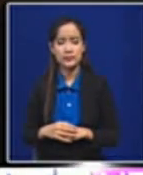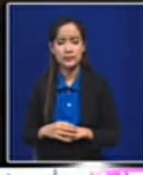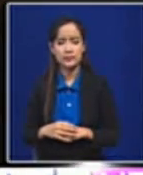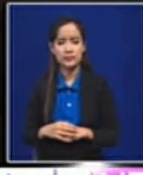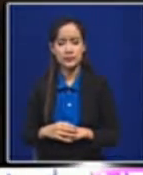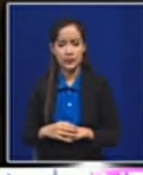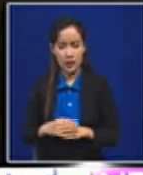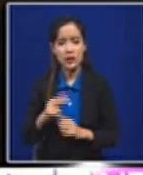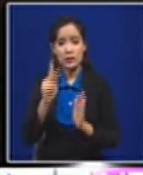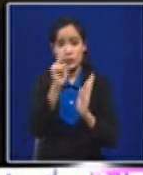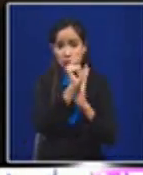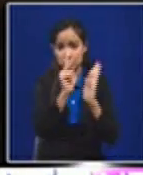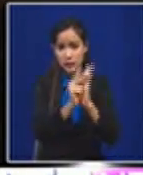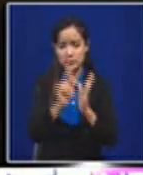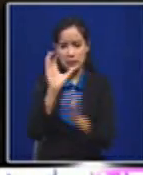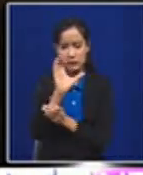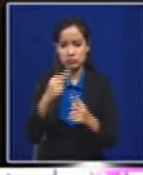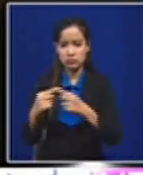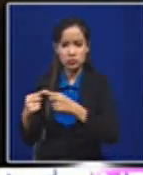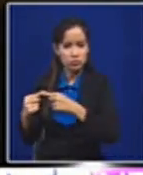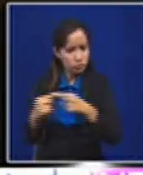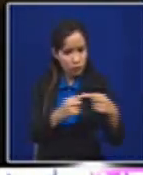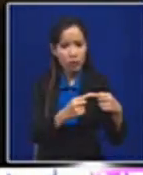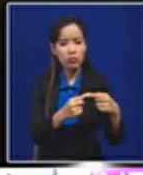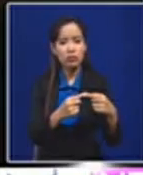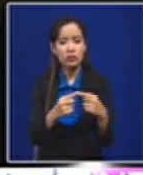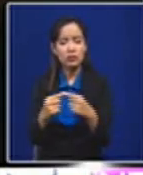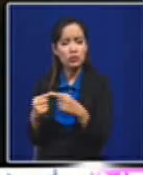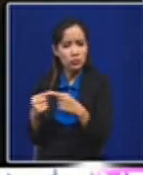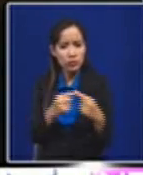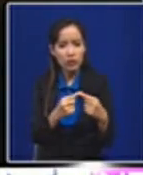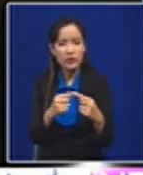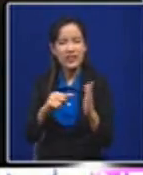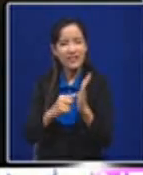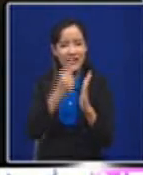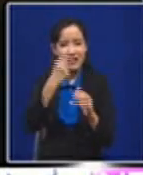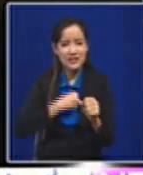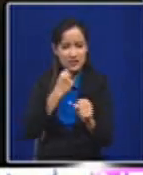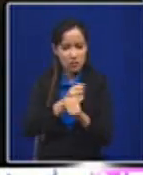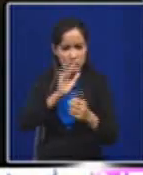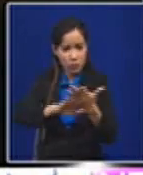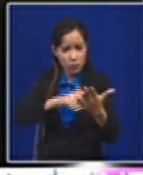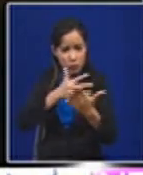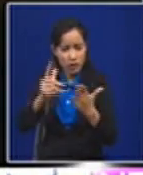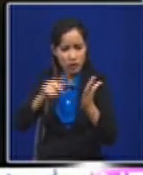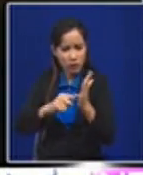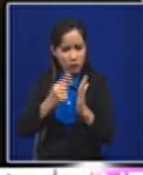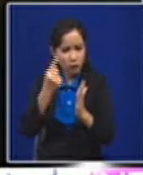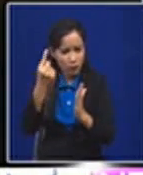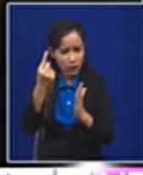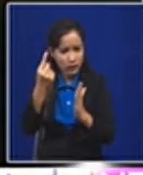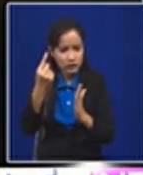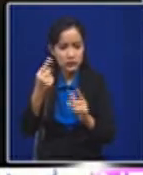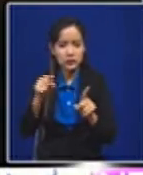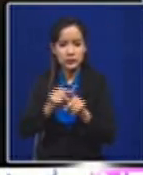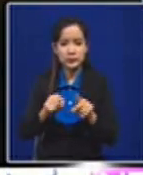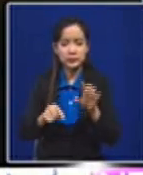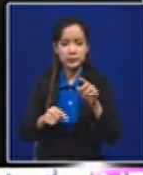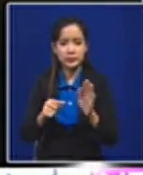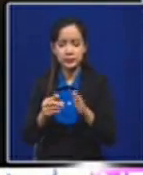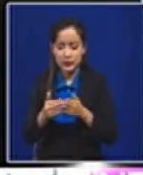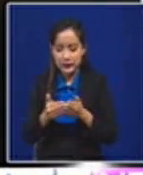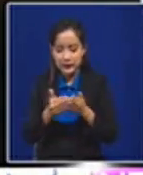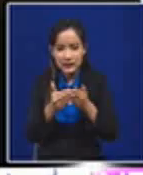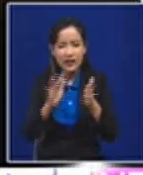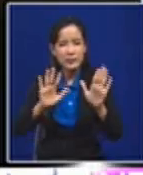ๆการบังคับใช้กฎหมายเนี่ยต่อเนื่องอย่างที่เรียนฮะตั้งแต่ที่เราทำไว้วางระบบไว้แต่ต้นก็คือพอร์ตอินพอร์ตเอาท์นะอันนี้พูดถึงเรือ